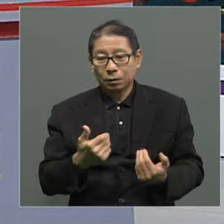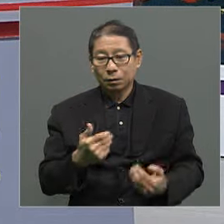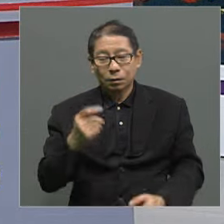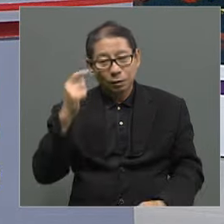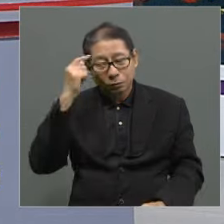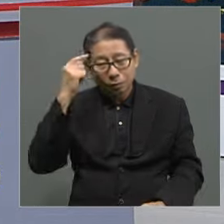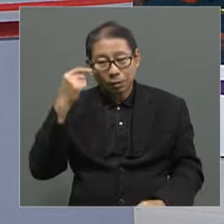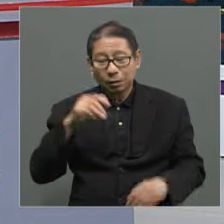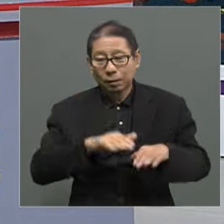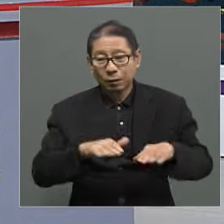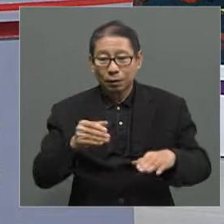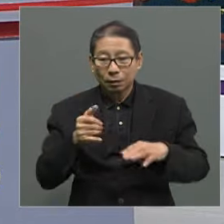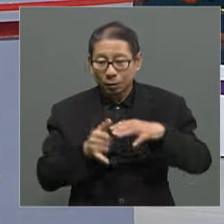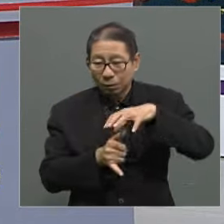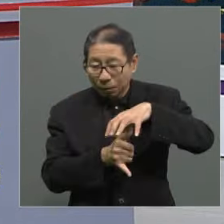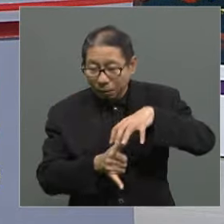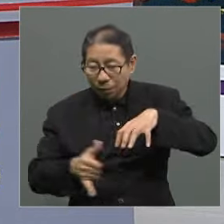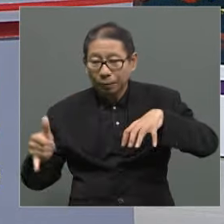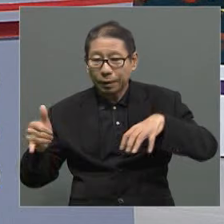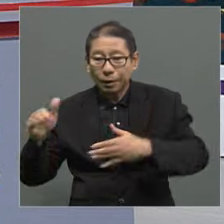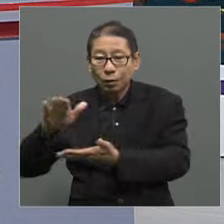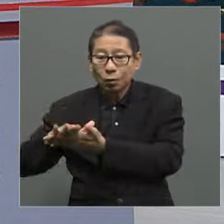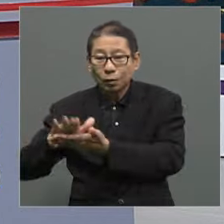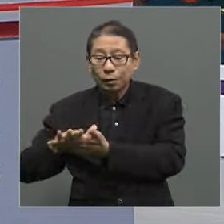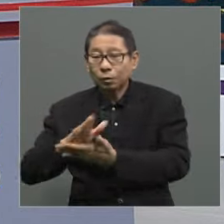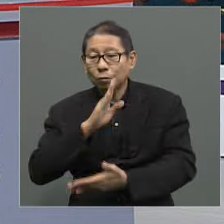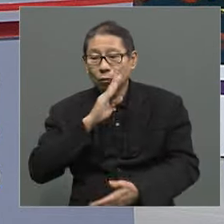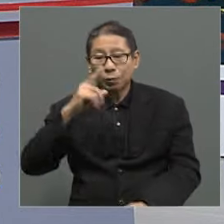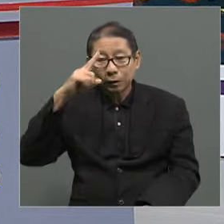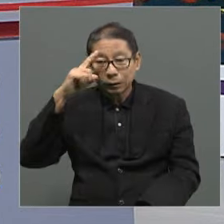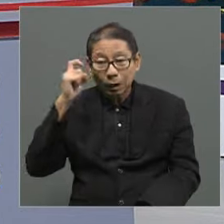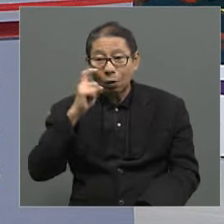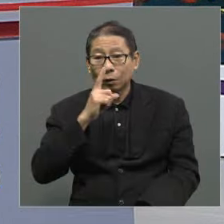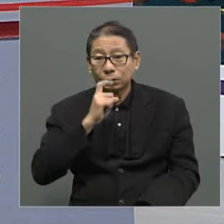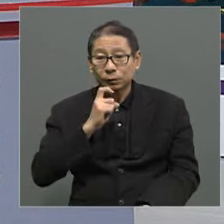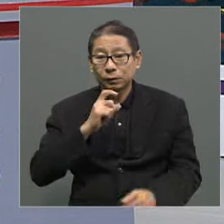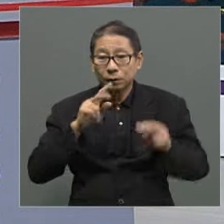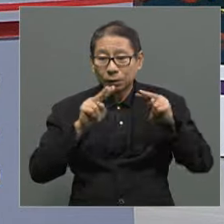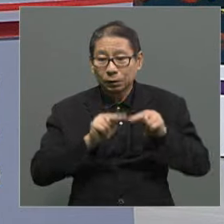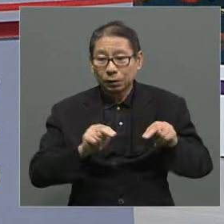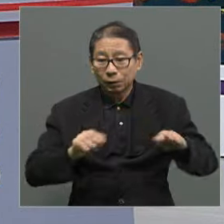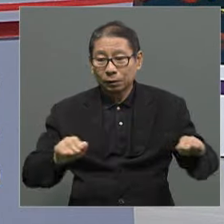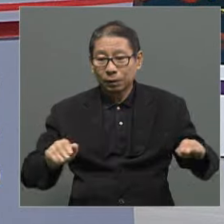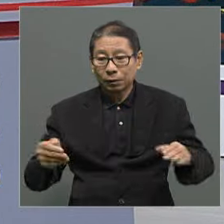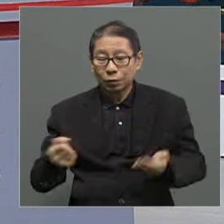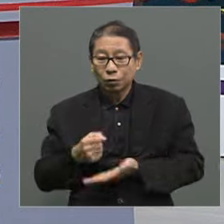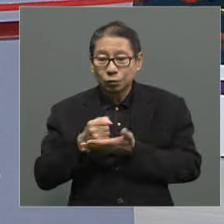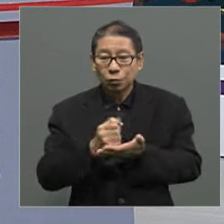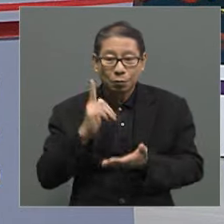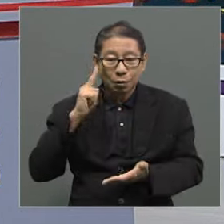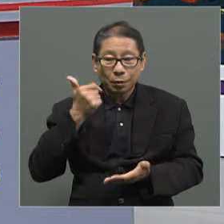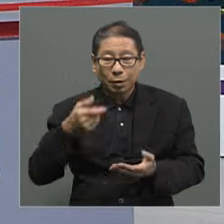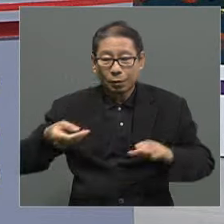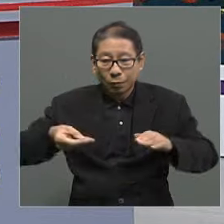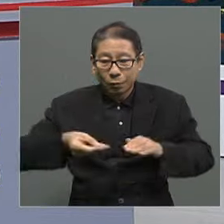นะว่าเด็กๆไปโรงเรียนเพราะเขาบอกว่าถ้าเหตุการณ์นี้เกิดขึ้นวันหยุดจะมีน้องๆที่มาช่วยคุณพ่อคุณแม่บรรจุดินพวกเนี้ยลง